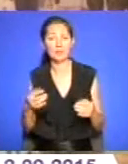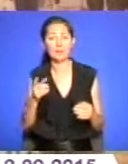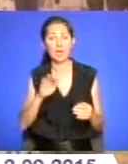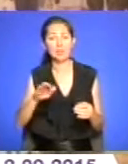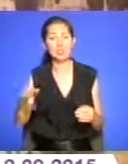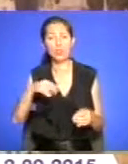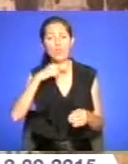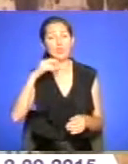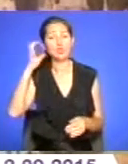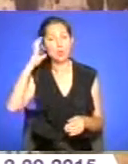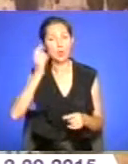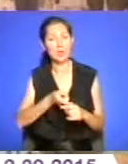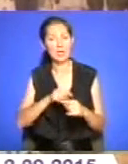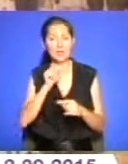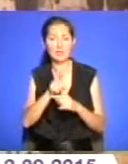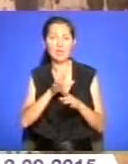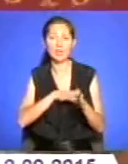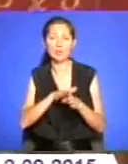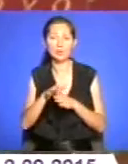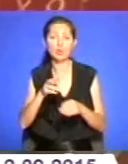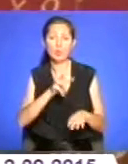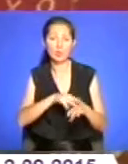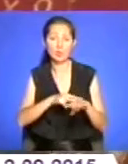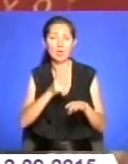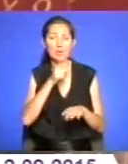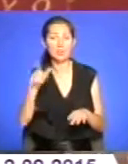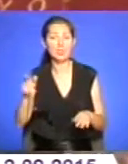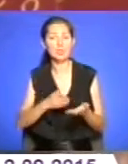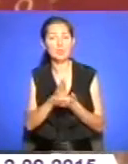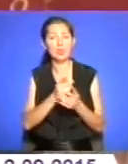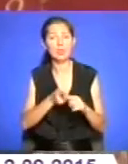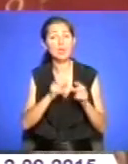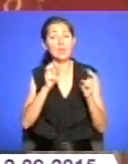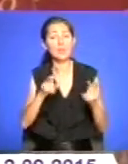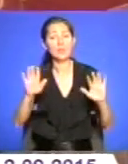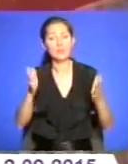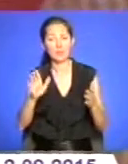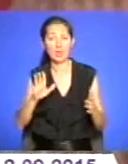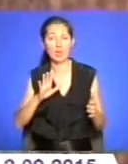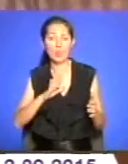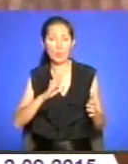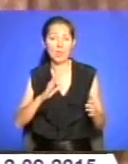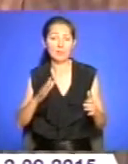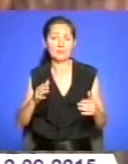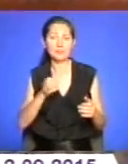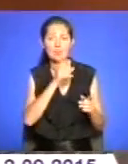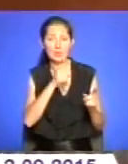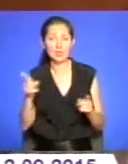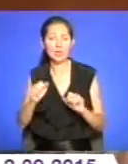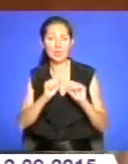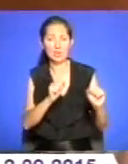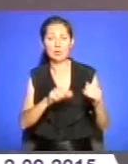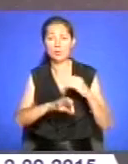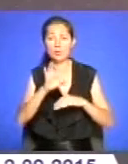уважно слухали, які завдання виконують міліціонери під час служби та які небезпечні моменти доводилося переживати бійцям під час захисту східних